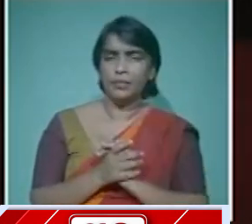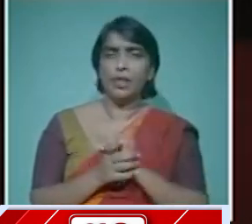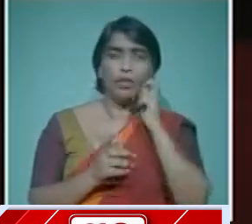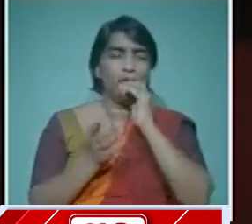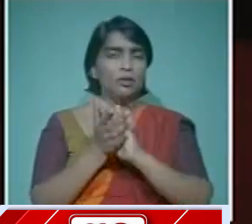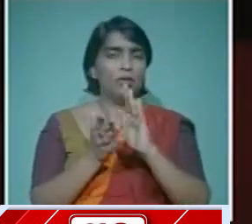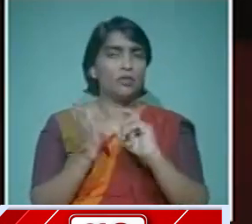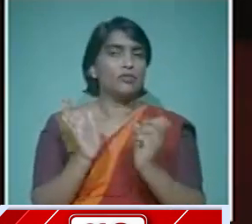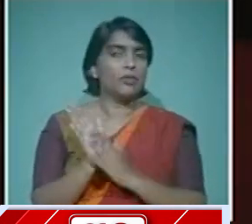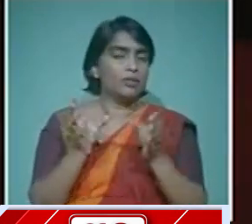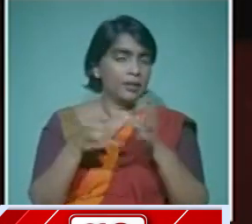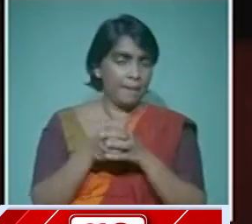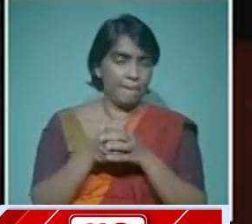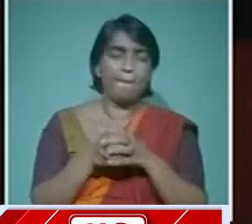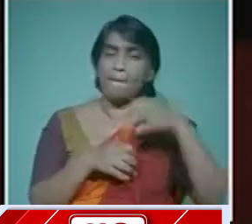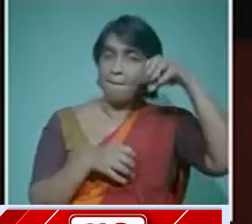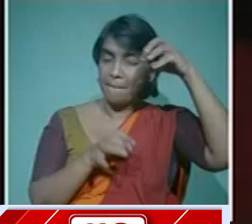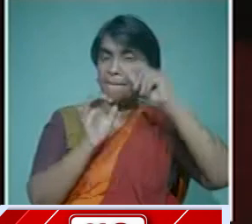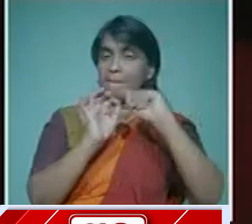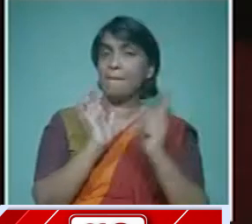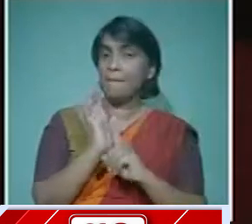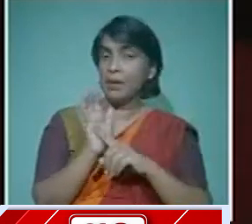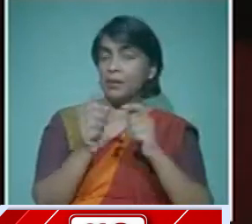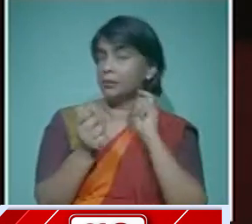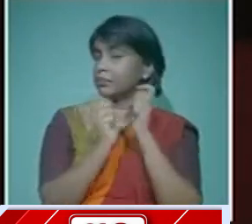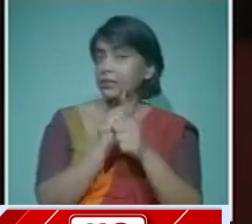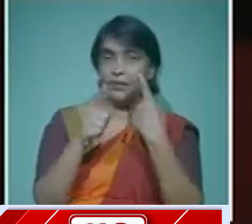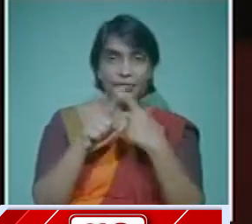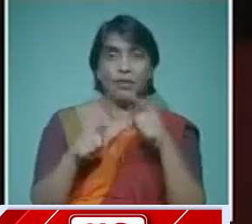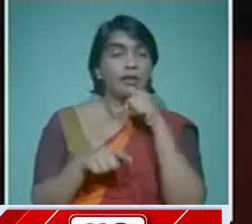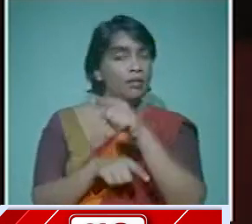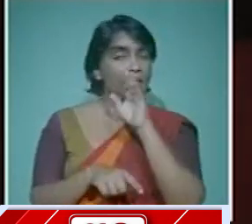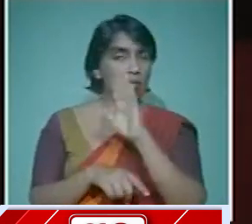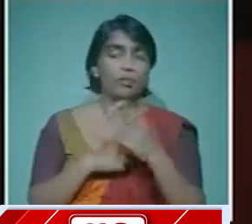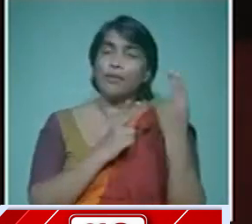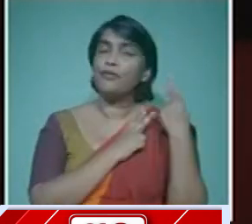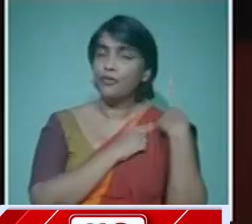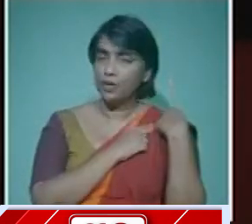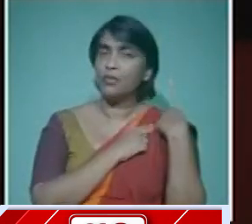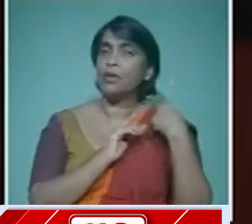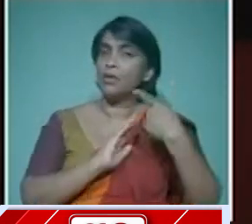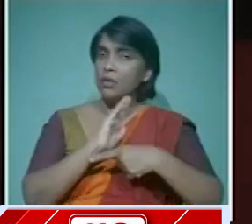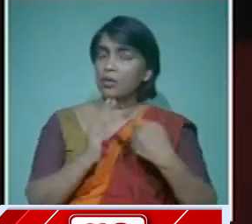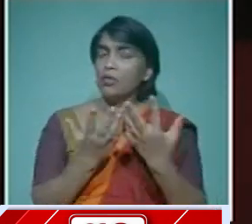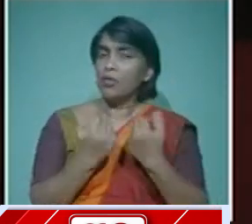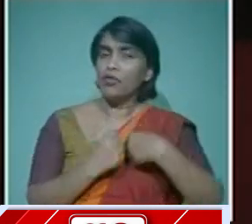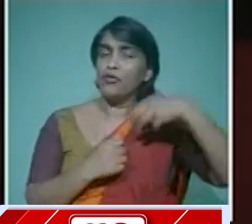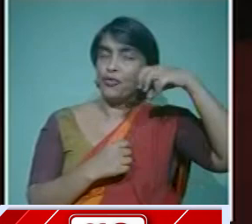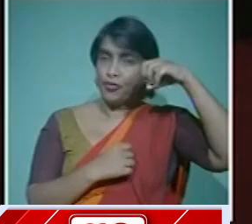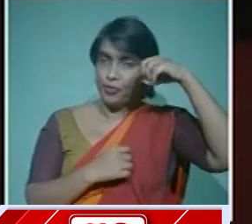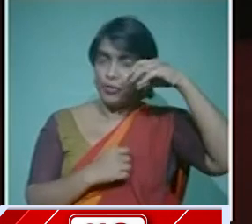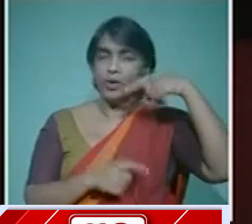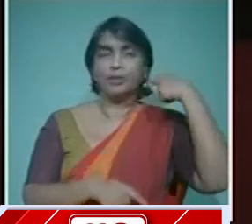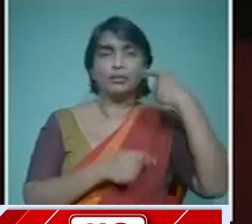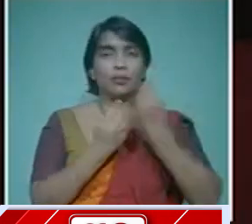මහජන උපයෝගිතා කොමිසම විදුලි බිල සංශෝධනයේ පමණක් නෙමෙයි. ඔවුන්ගේ තමයි වගකීම තියෙන්නේ මේ රටේ අවශ්‍ය විදුලි